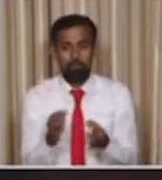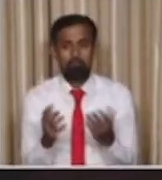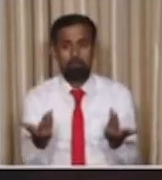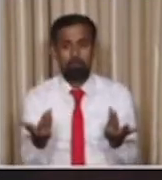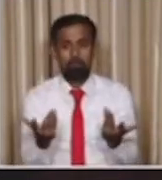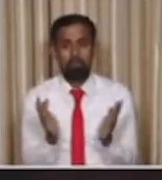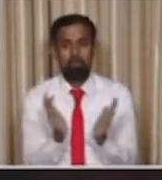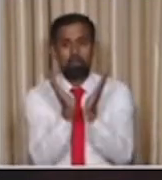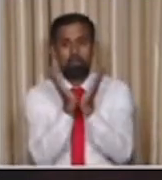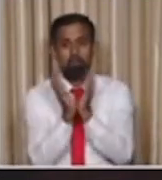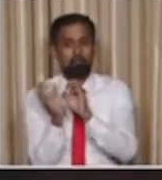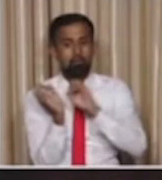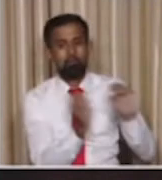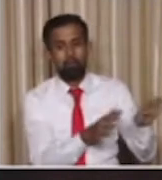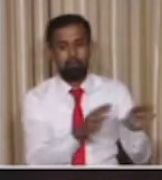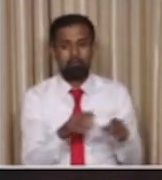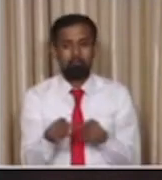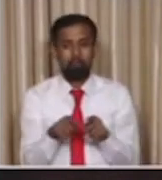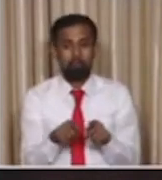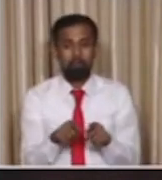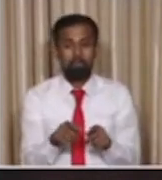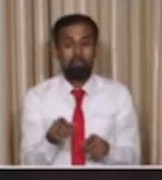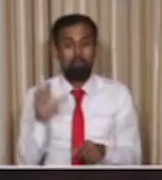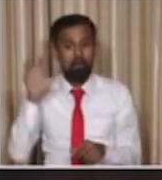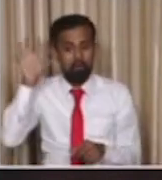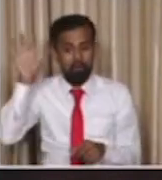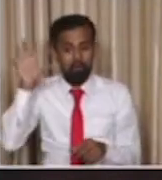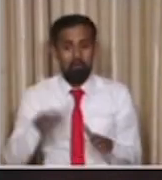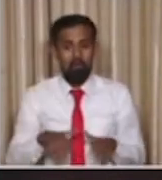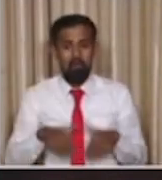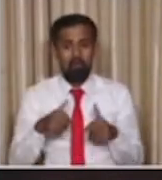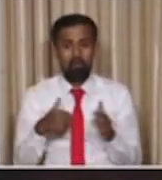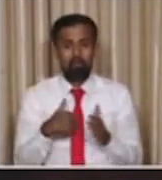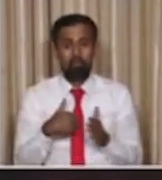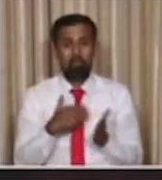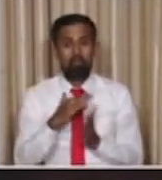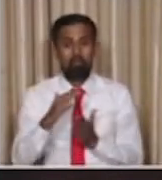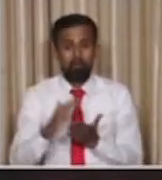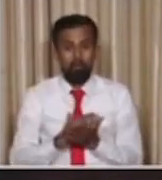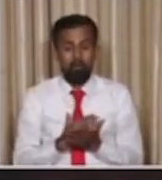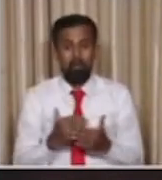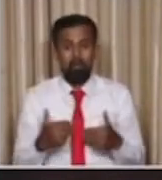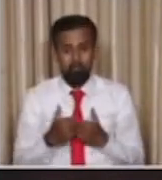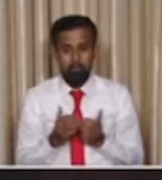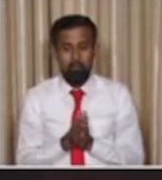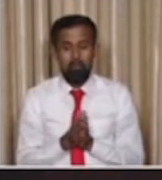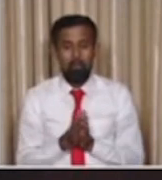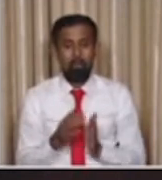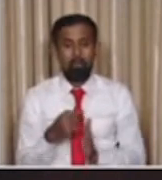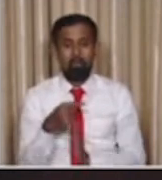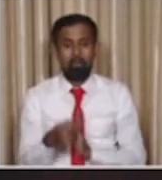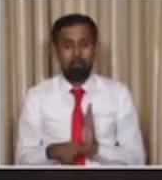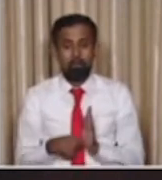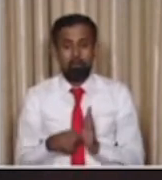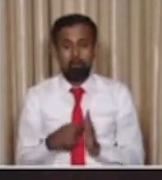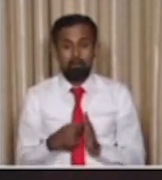නැහැ කැලෑවලට දැම්මා එහෙම තිබුණු රටක ඒ වගේ සෞඛ්‍ය අපිට උදව් කරන රටක අපේ රටේ ඒතනින්